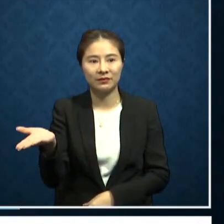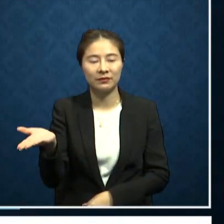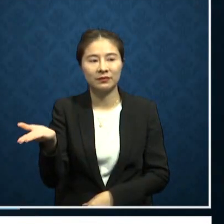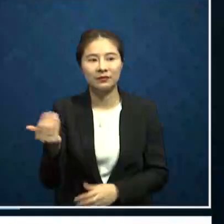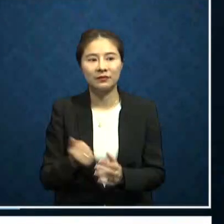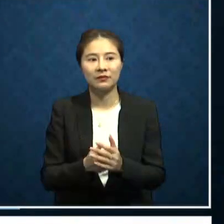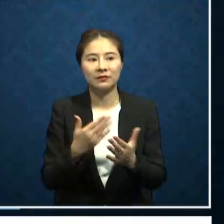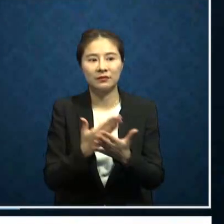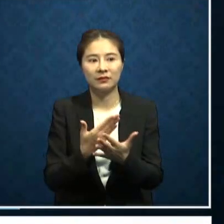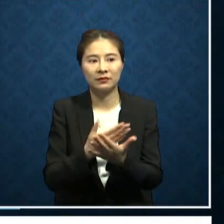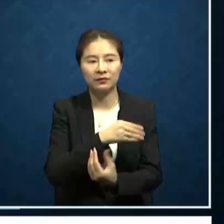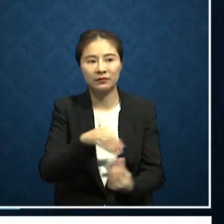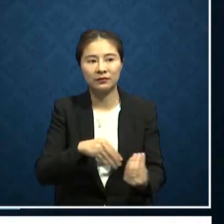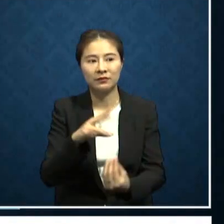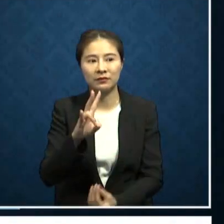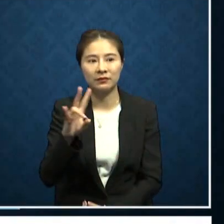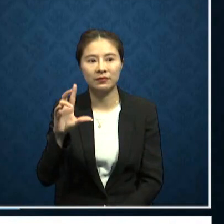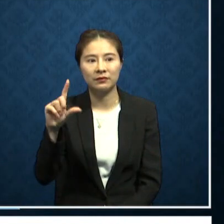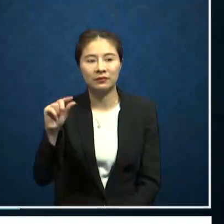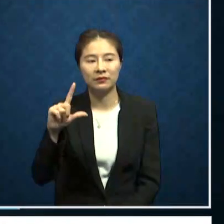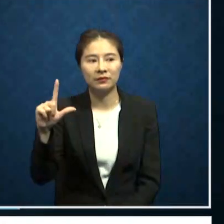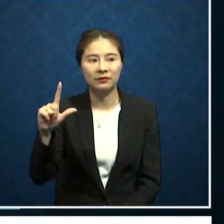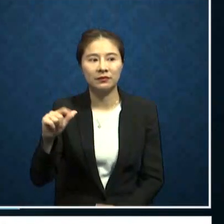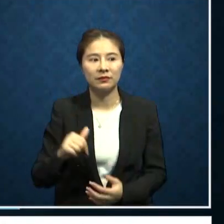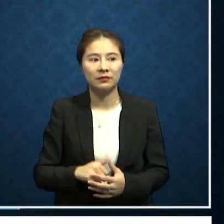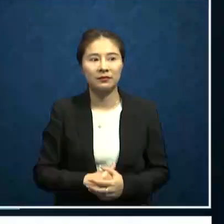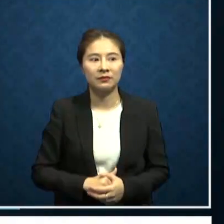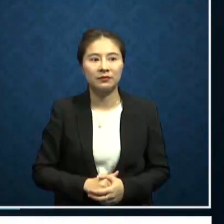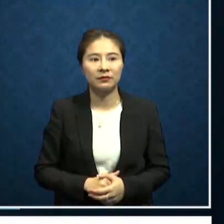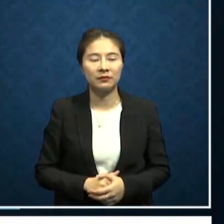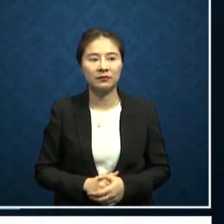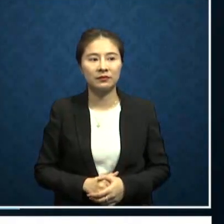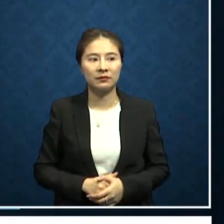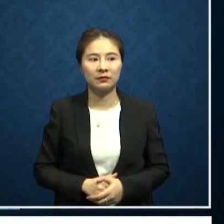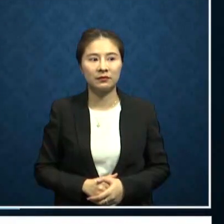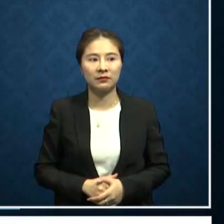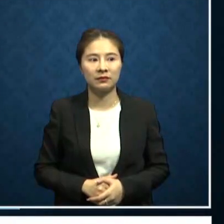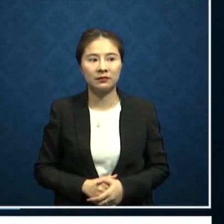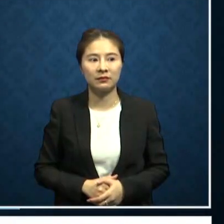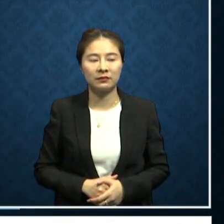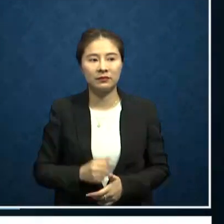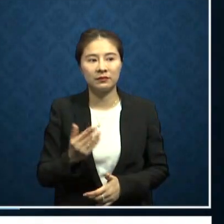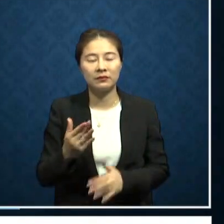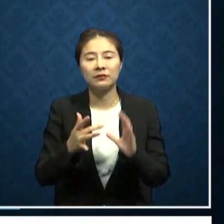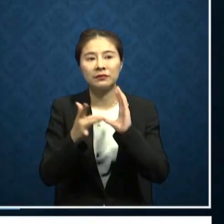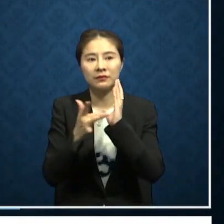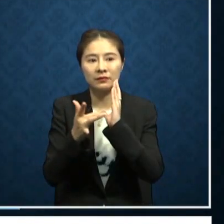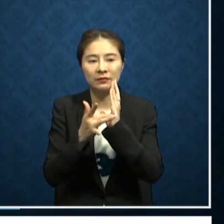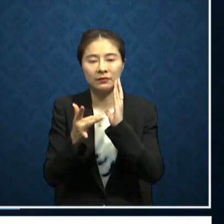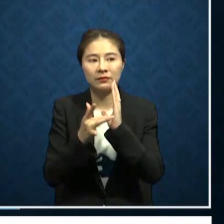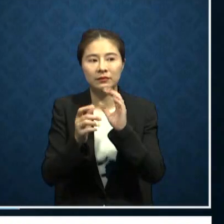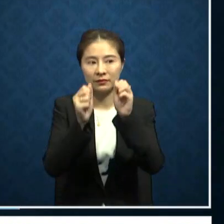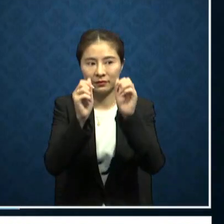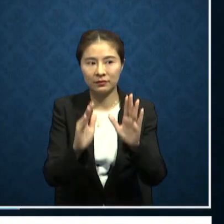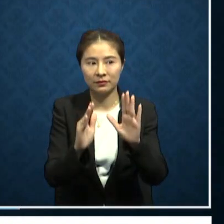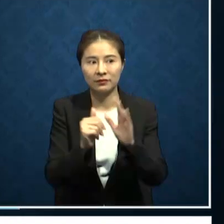ที่ 720ล้านบาทจากทุนสร้าง 15ล้านบาทค่ะในกลุ่มอุตสาหกรรมดิจิตอล contและซอฟต์แวร์ค่ะมีกลุ่ม